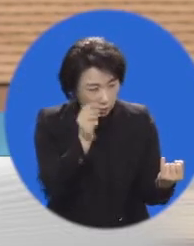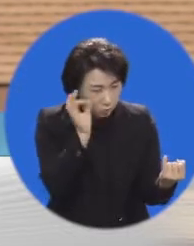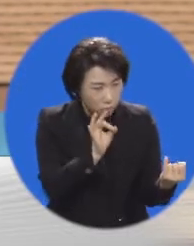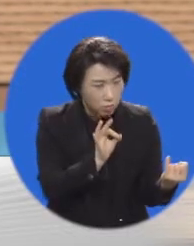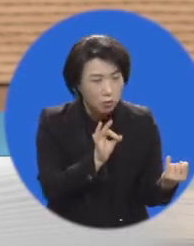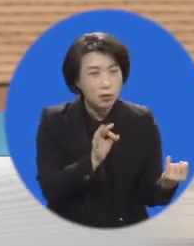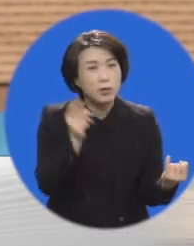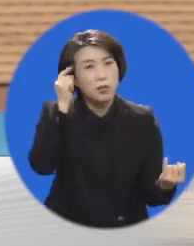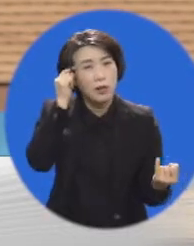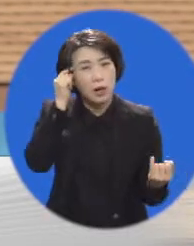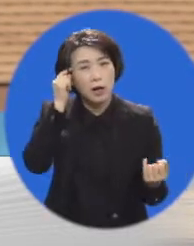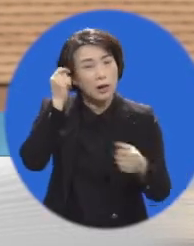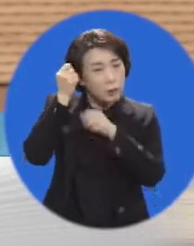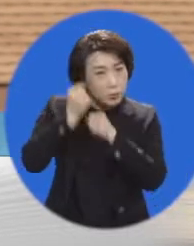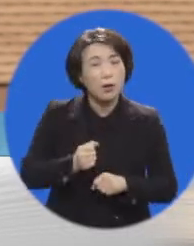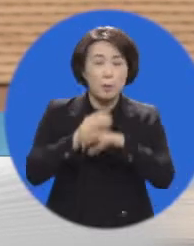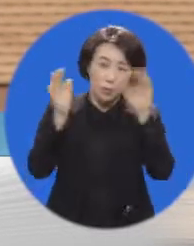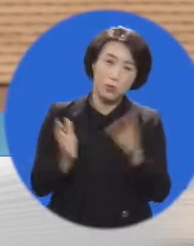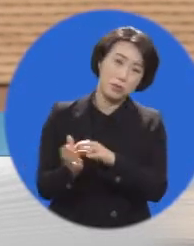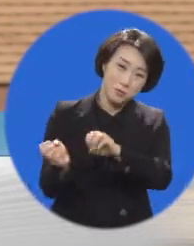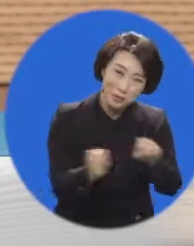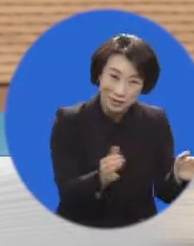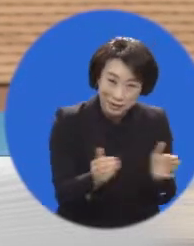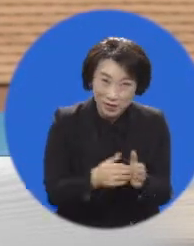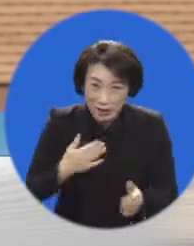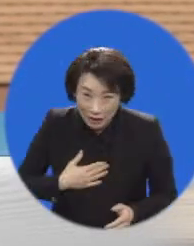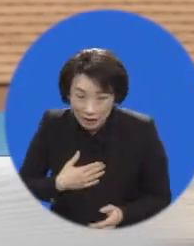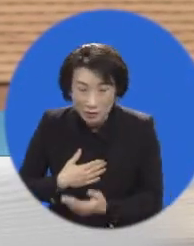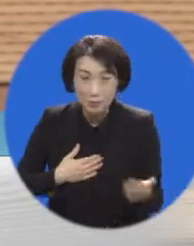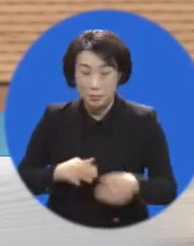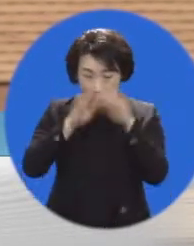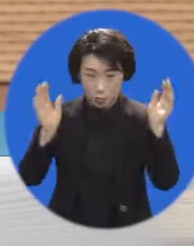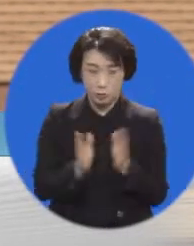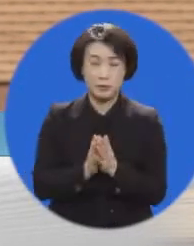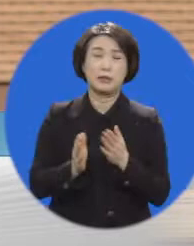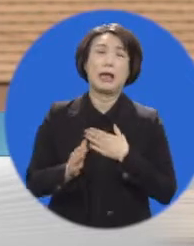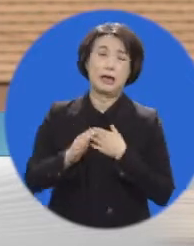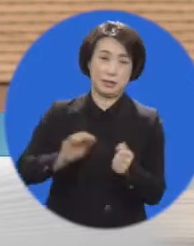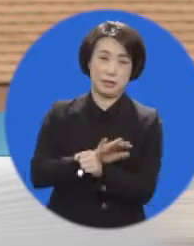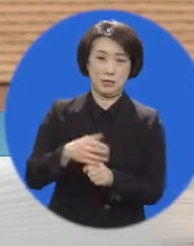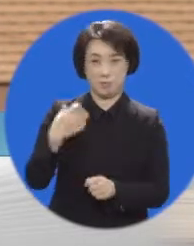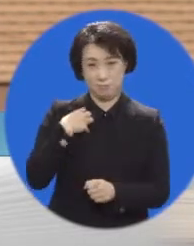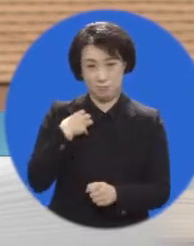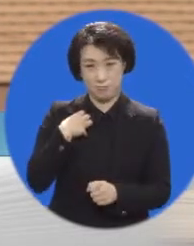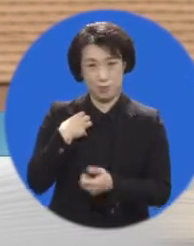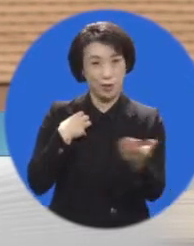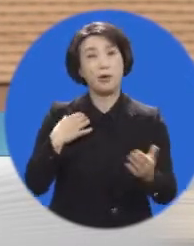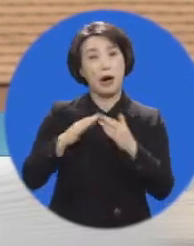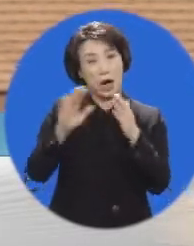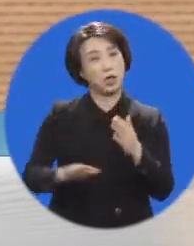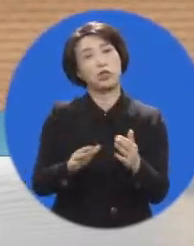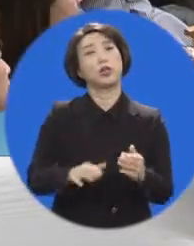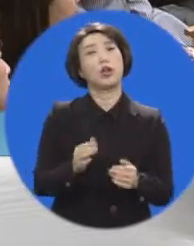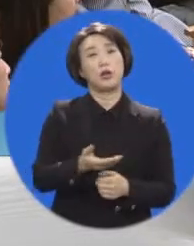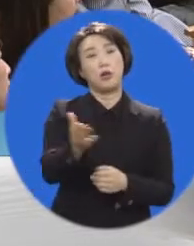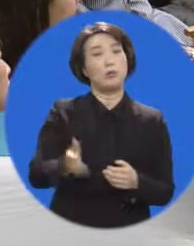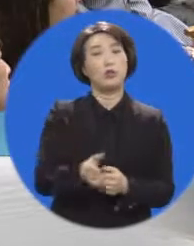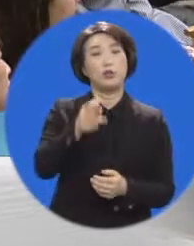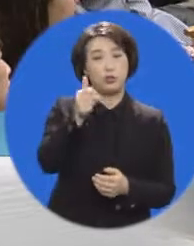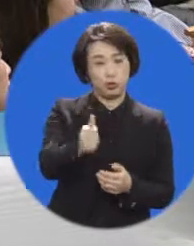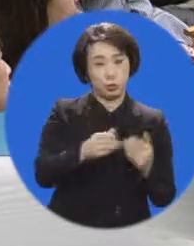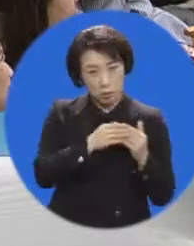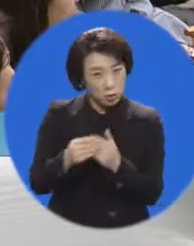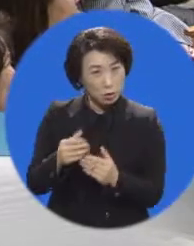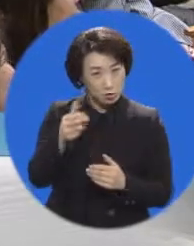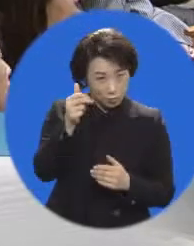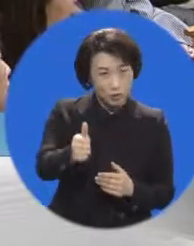모두 내가 사랑할 대상만 되면 당신은 가정의 최고의 센터가 될 수 있다 이 말이요. 중심이